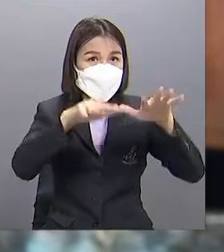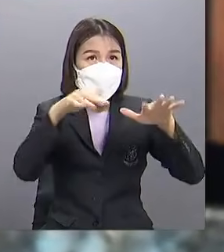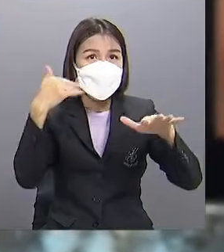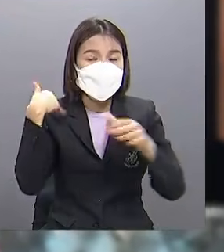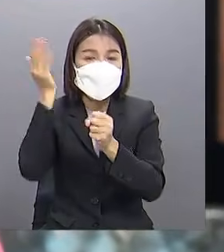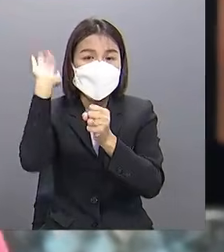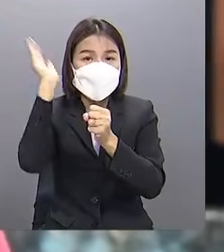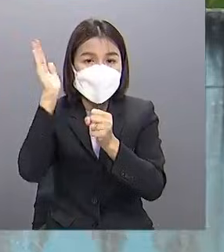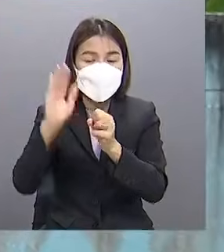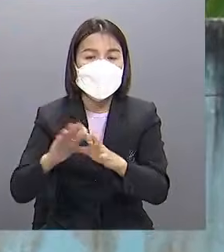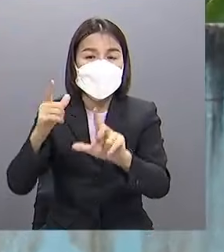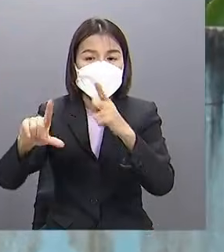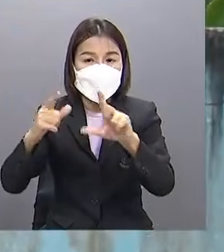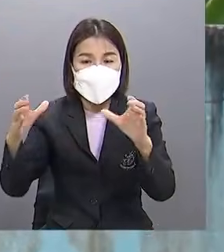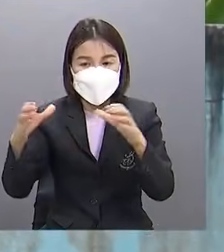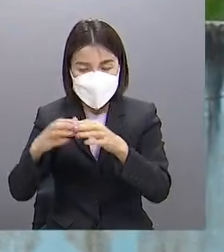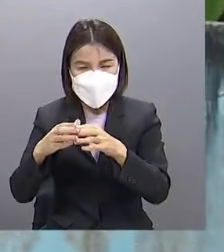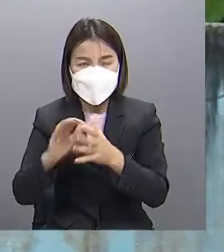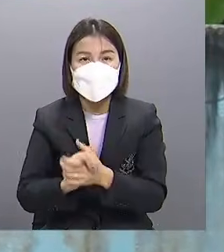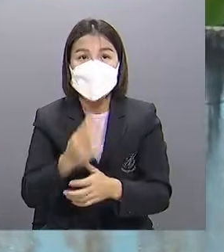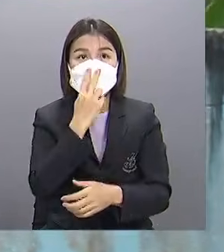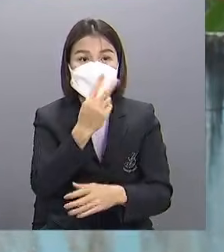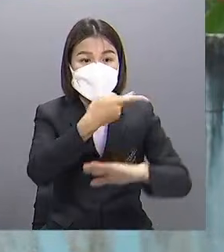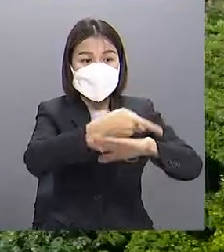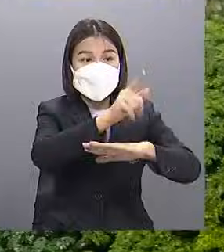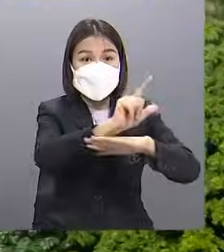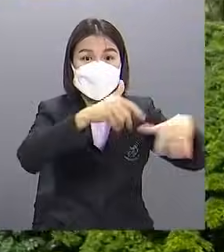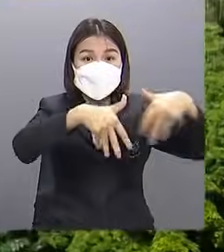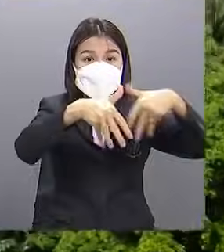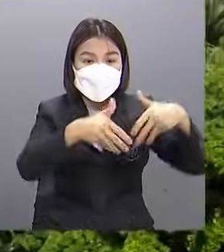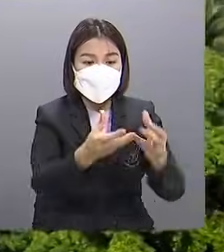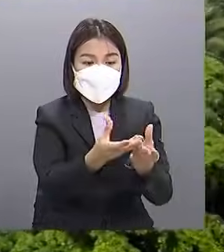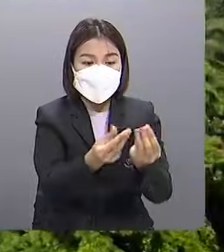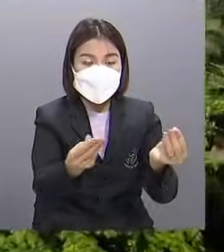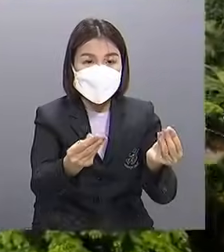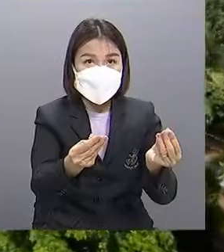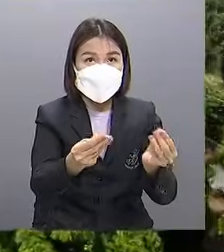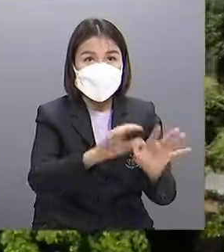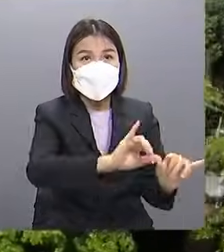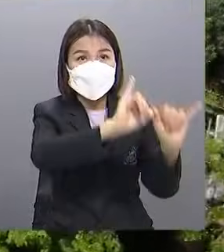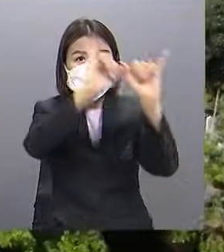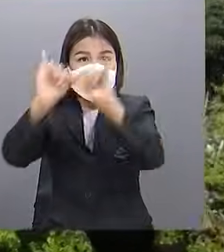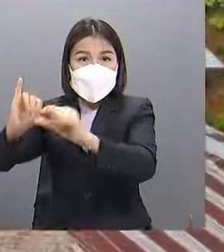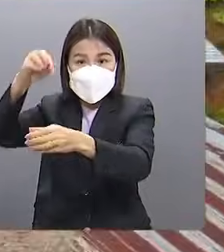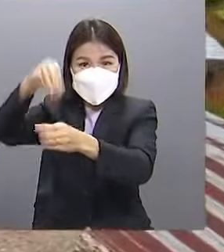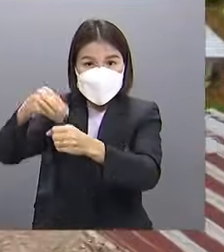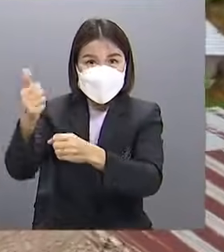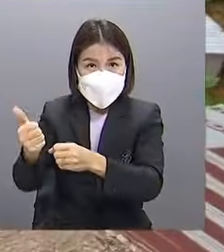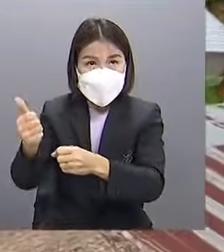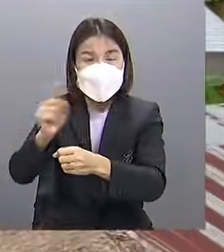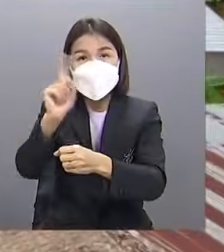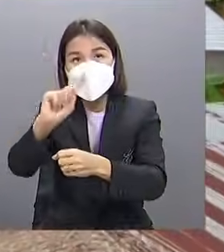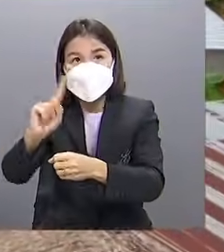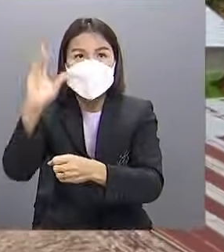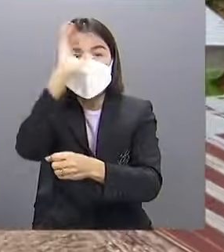เนี่ยให้ประธานชนสำรวจว่าพื้นที่ที่สูงที่สามารถจะหลบภัยสามารถที่จะขนคนไปได้อยู่ตรงไหนเนี่ยให้ทำแผนที่เอา